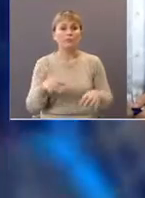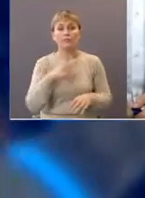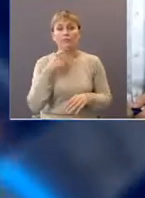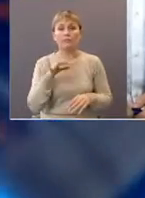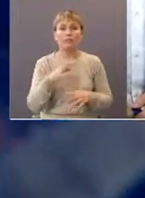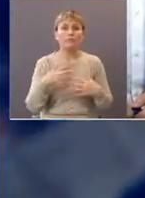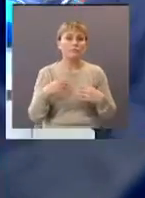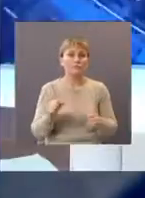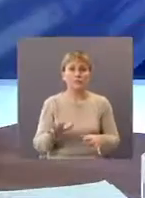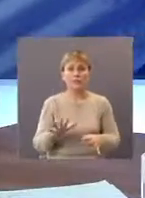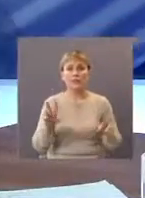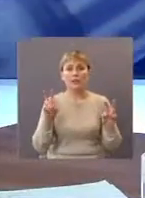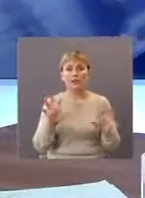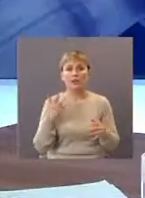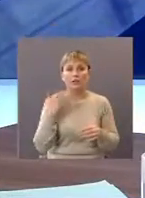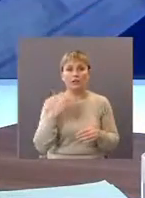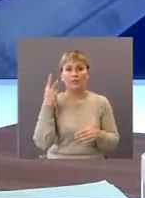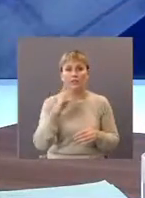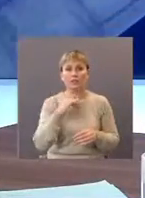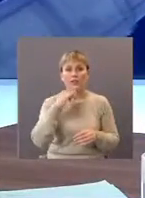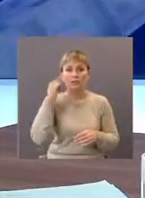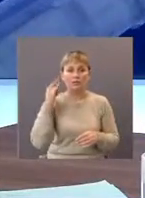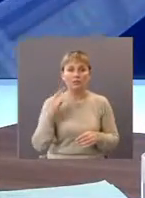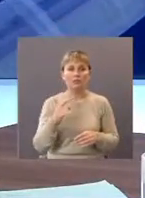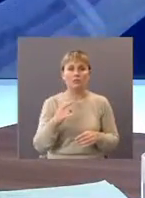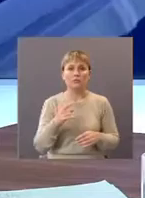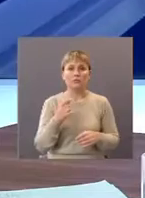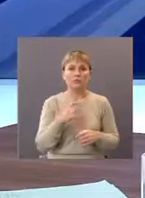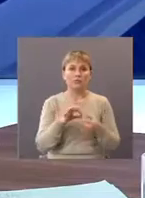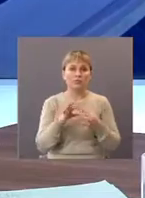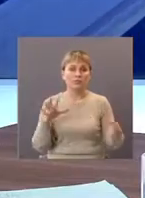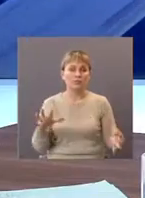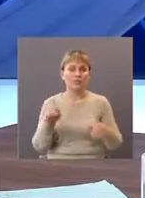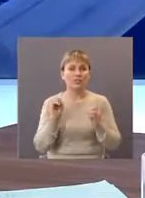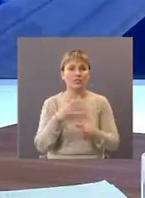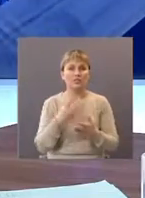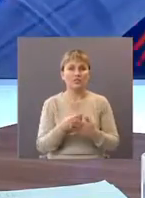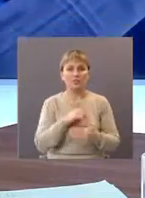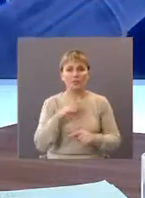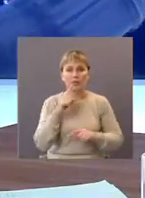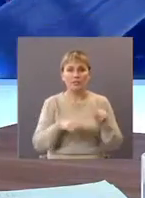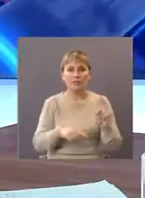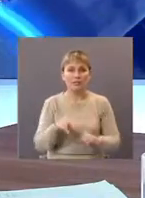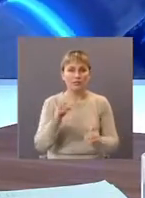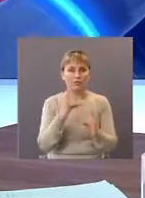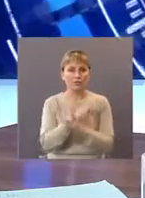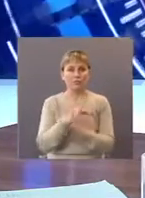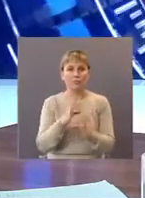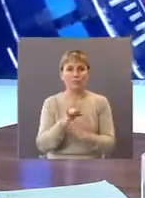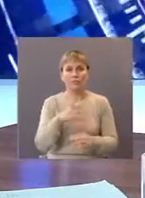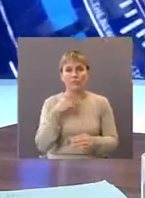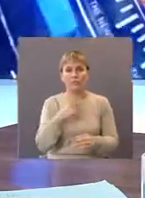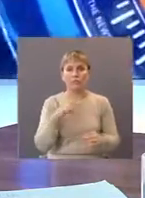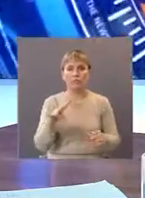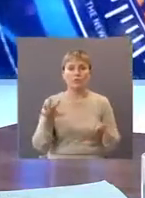о нездоровой тенденции, когда современные казахстанцы рвут кровные узы, бросают самых родных на произвол судьбы. Говорил